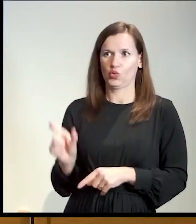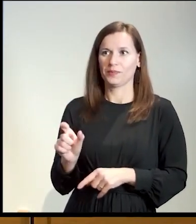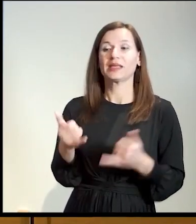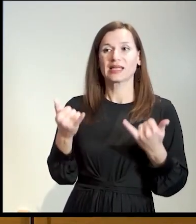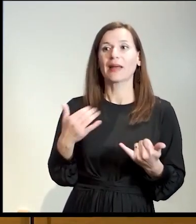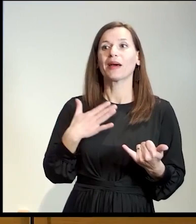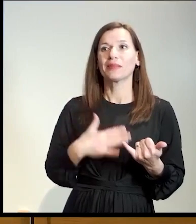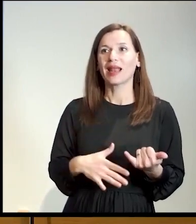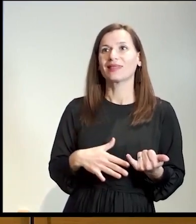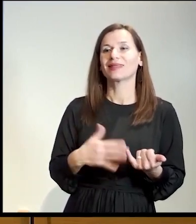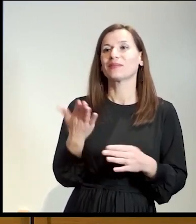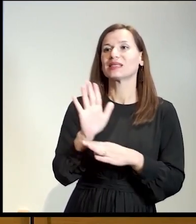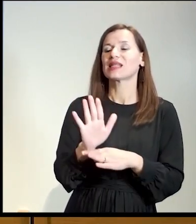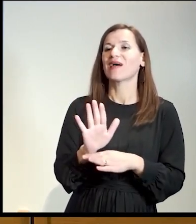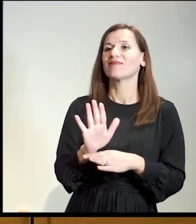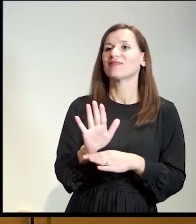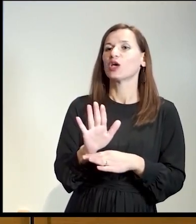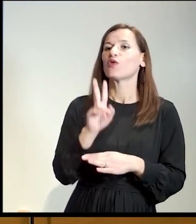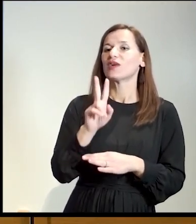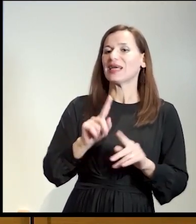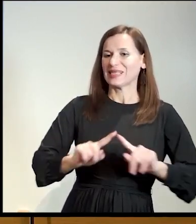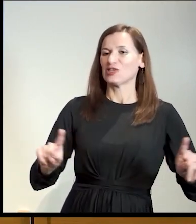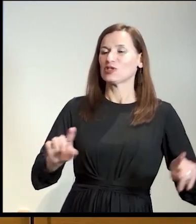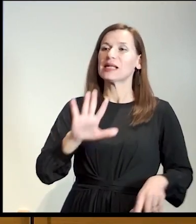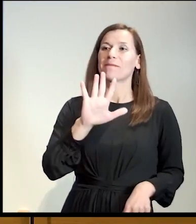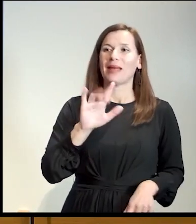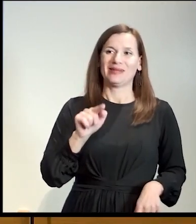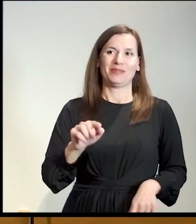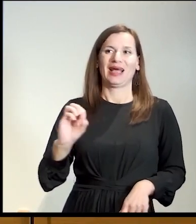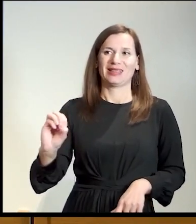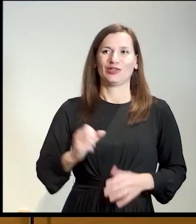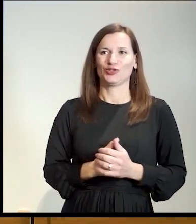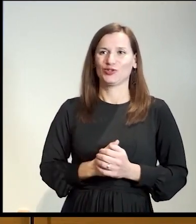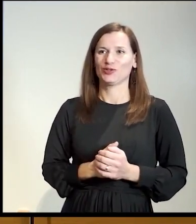v različici 5.0.